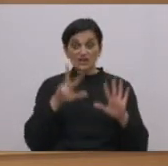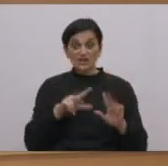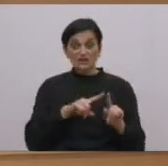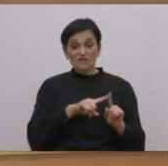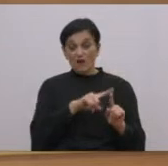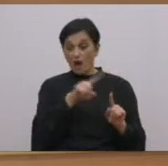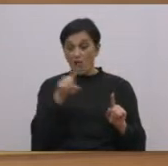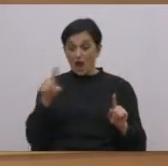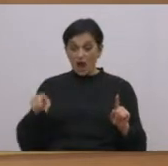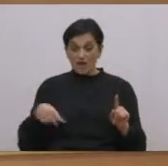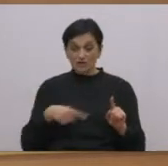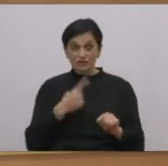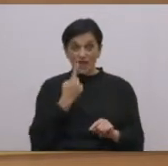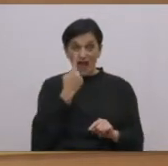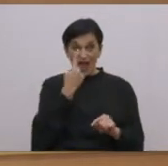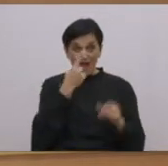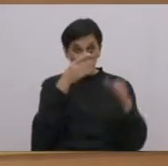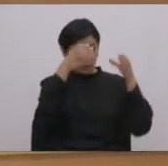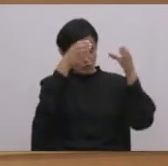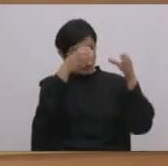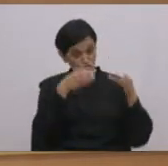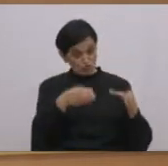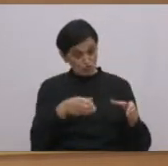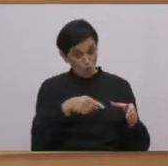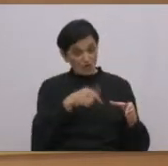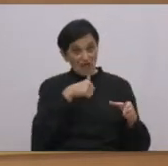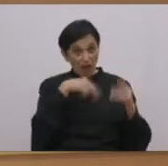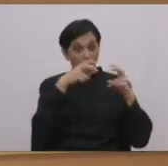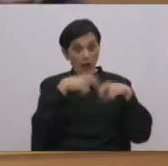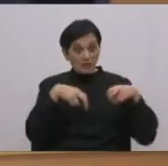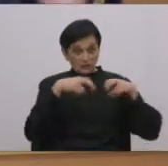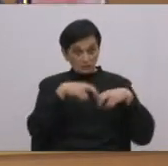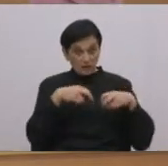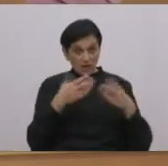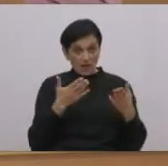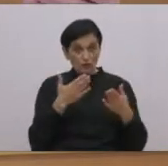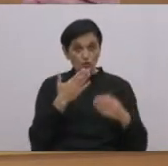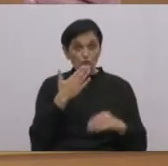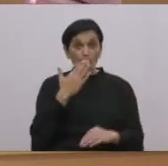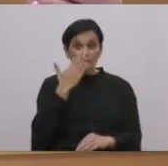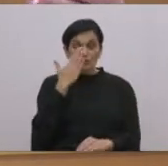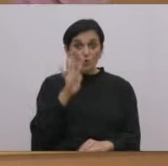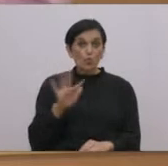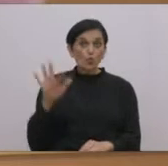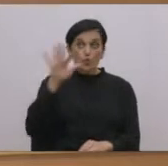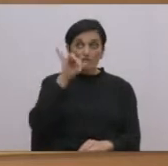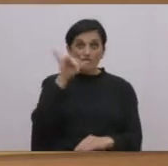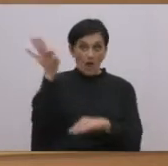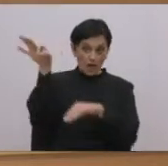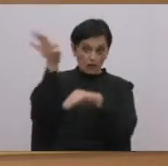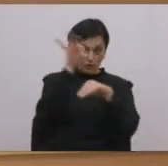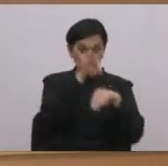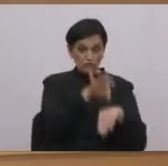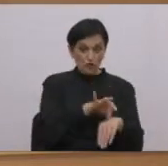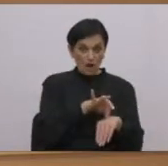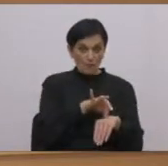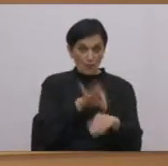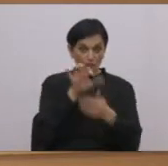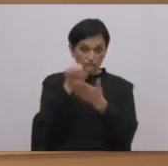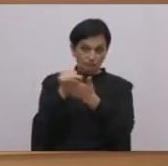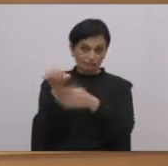განმავლობაში ერთი ბოძის ექსპერტიზა გაგებულა. უცხოეთში ვინმე ვერ დაიქირავეთ და ვერ ჩამოიყვანეთ,